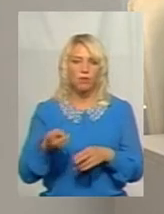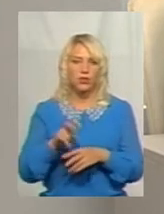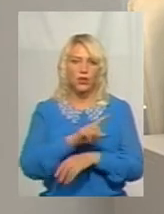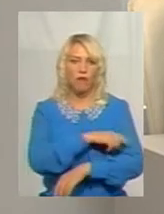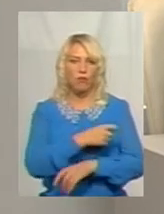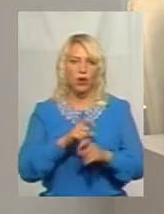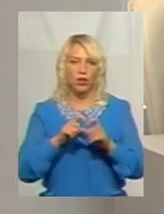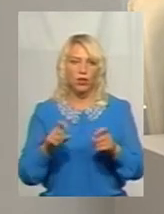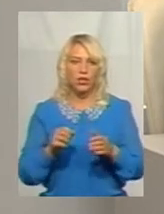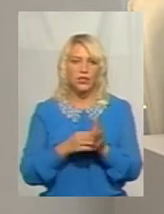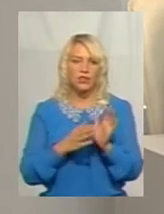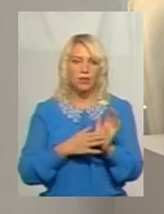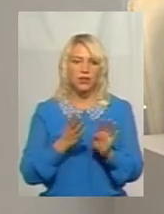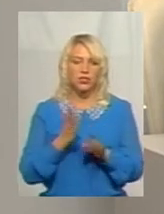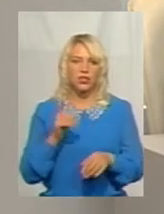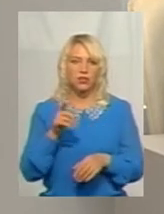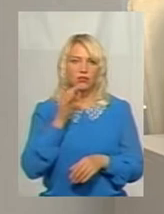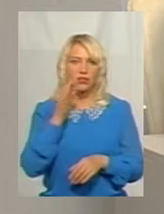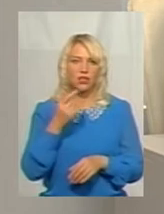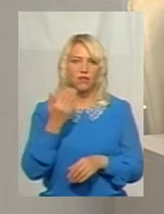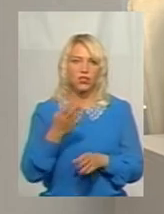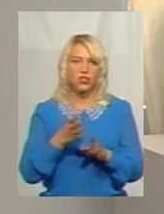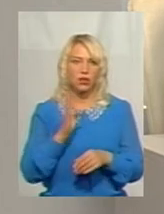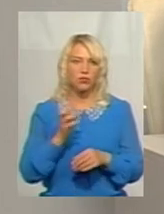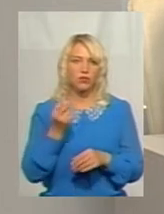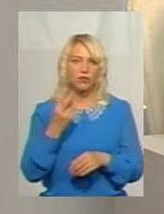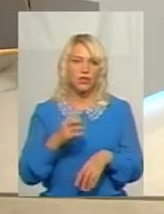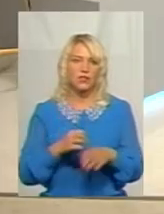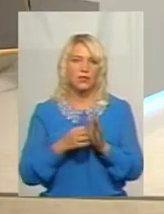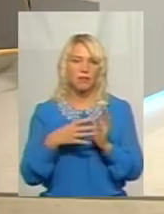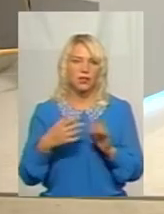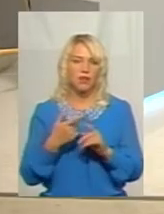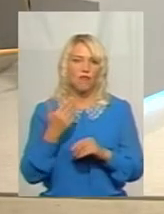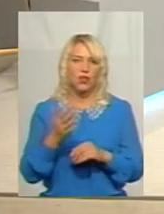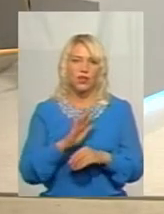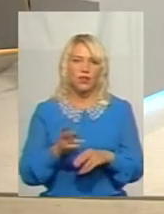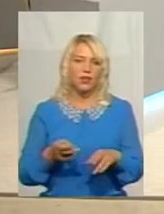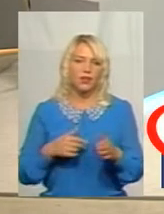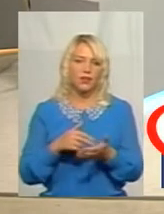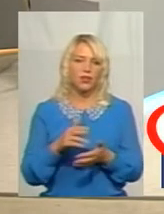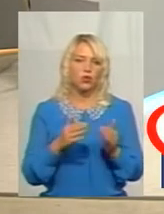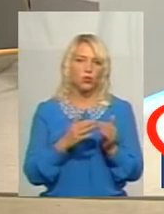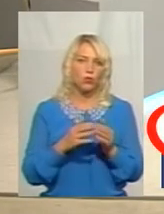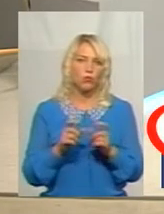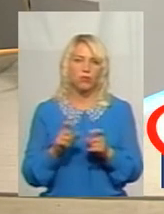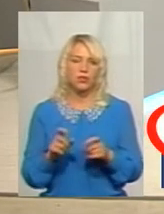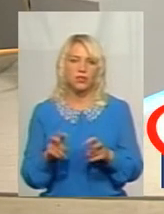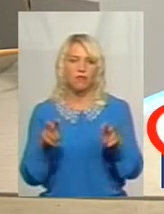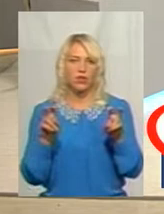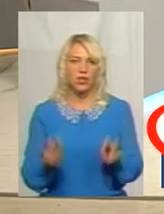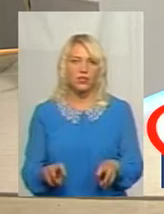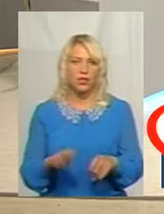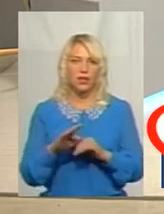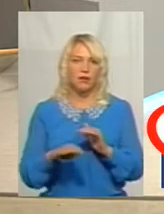записалася на чергу і сказали, що ваша черга там буде о 12:15, вона зазвичай не йде там додому десь, в магазин, ще кудись. Вона сідає